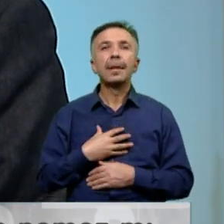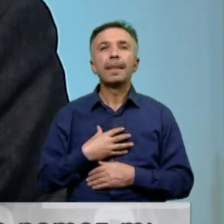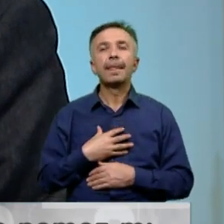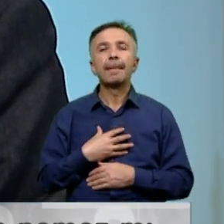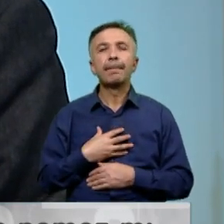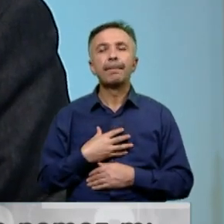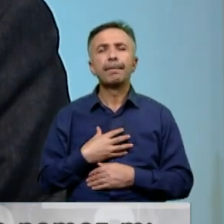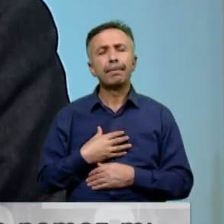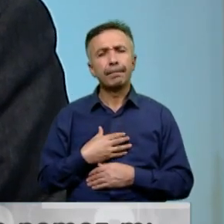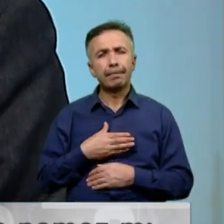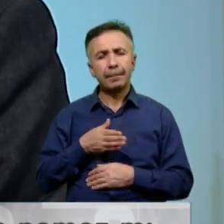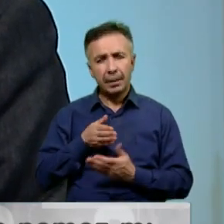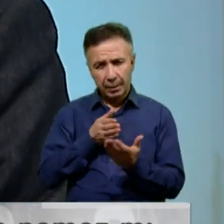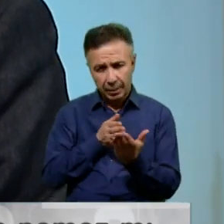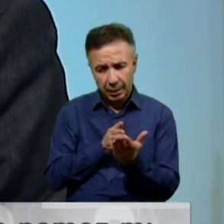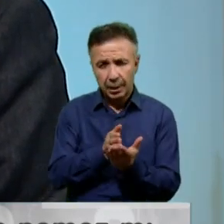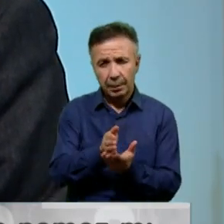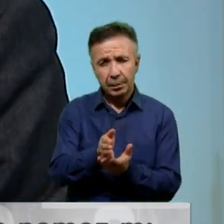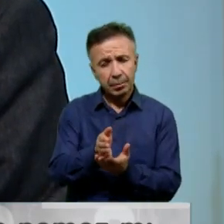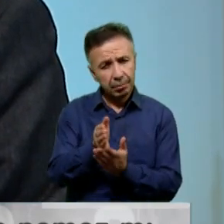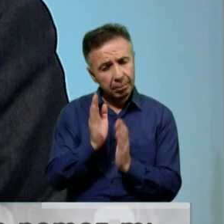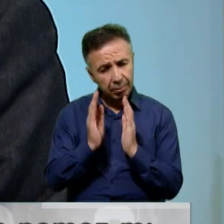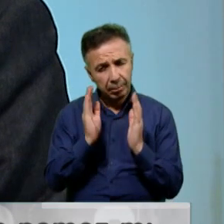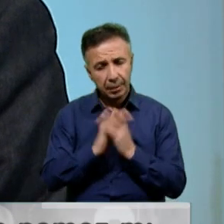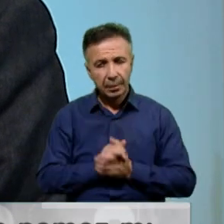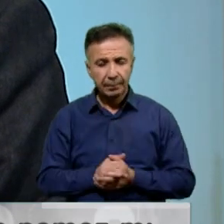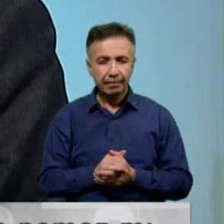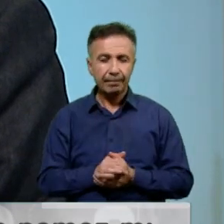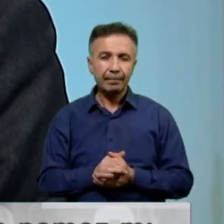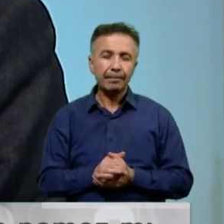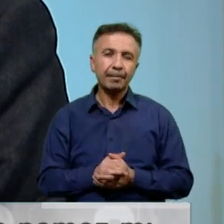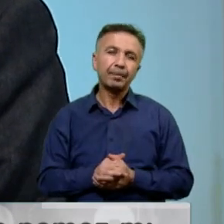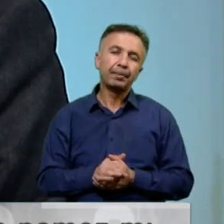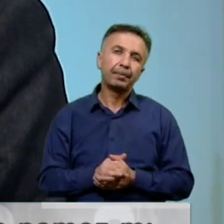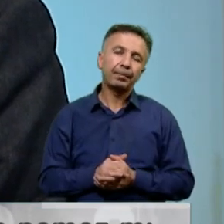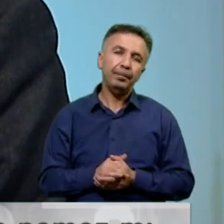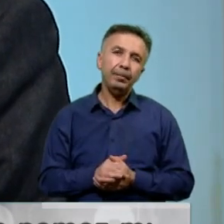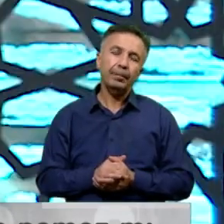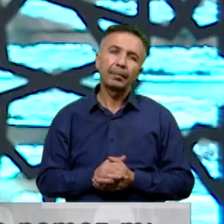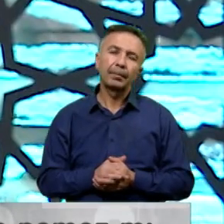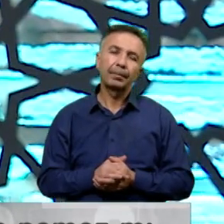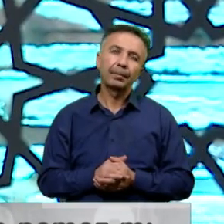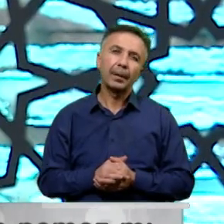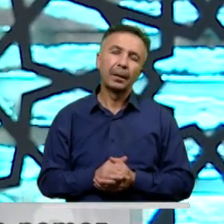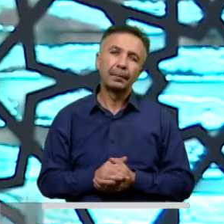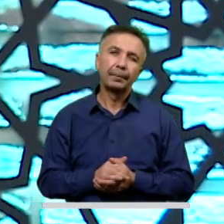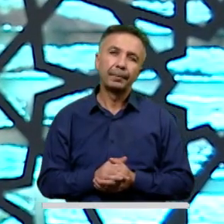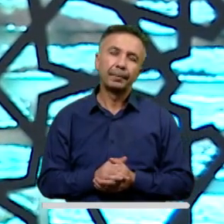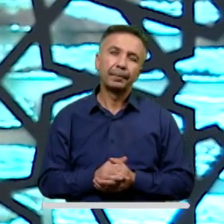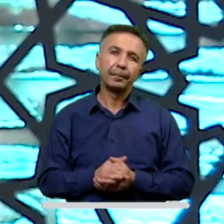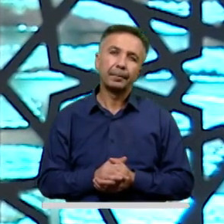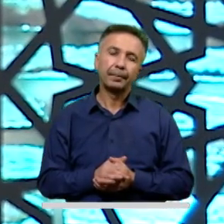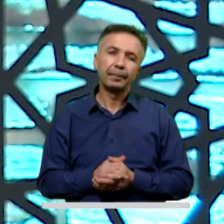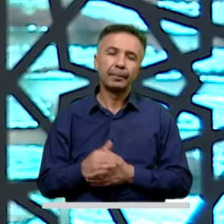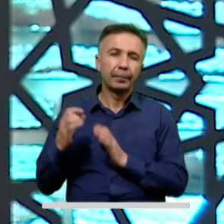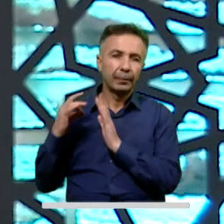bir istikamete vermiş. Cenab-ı Hak bu istikamet üzere daim eylesin. Amin hocam. Amin amin.